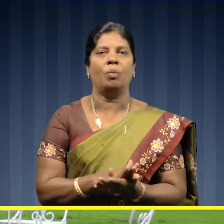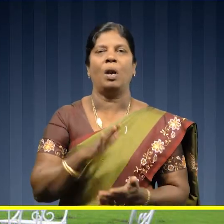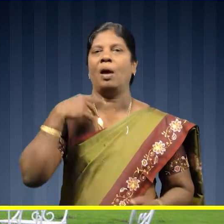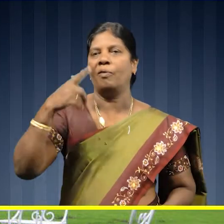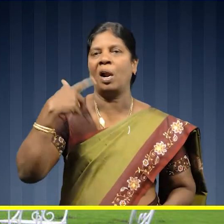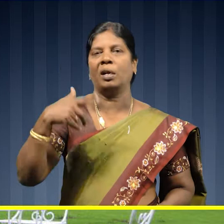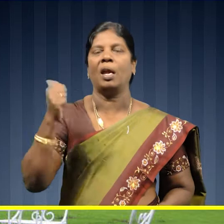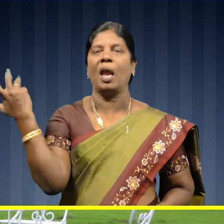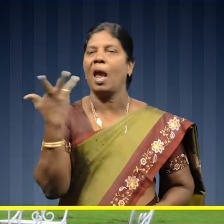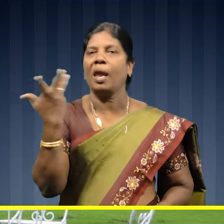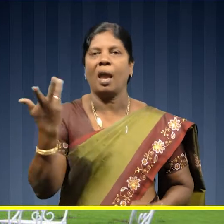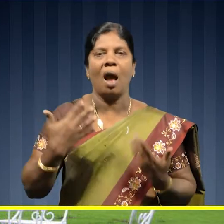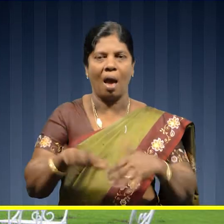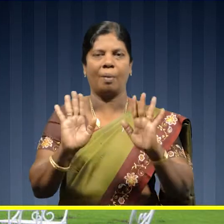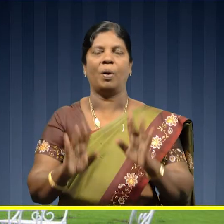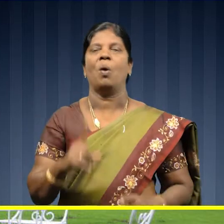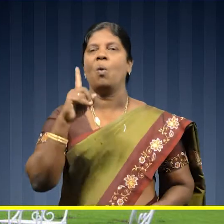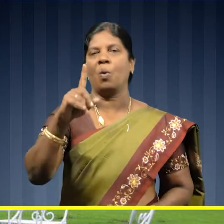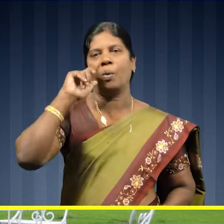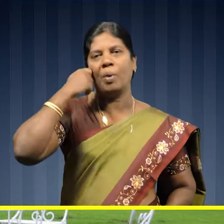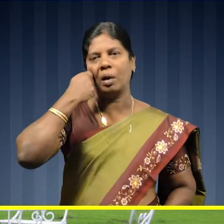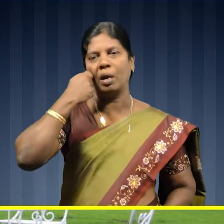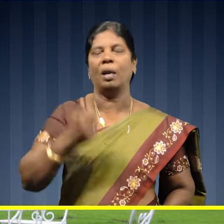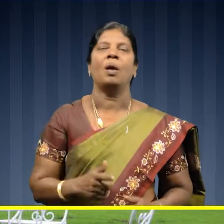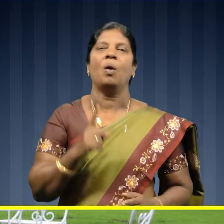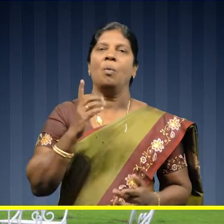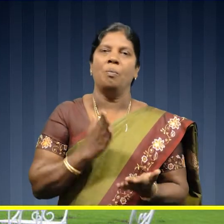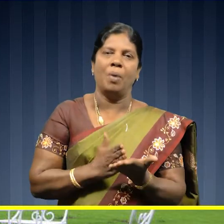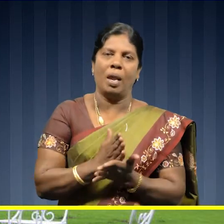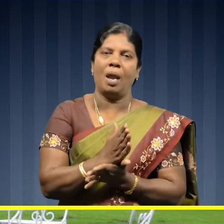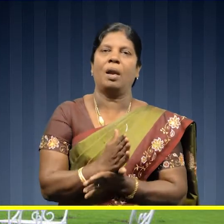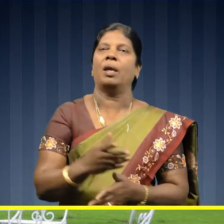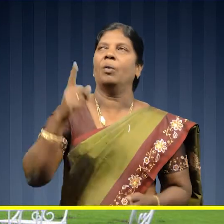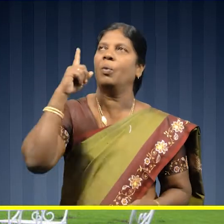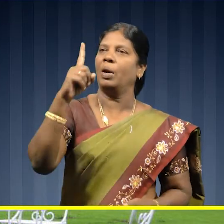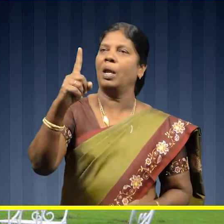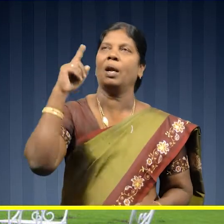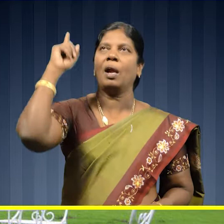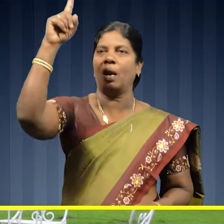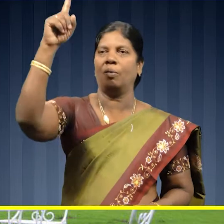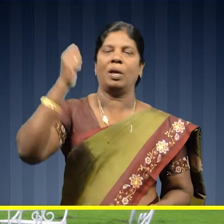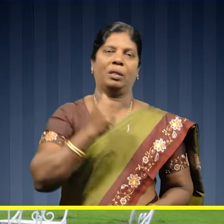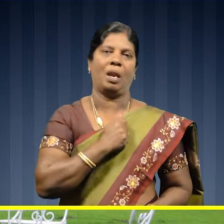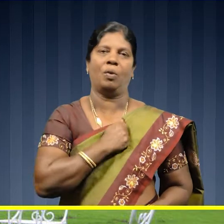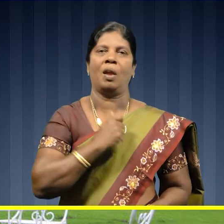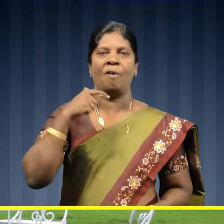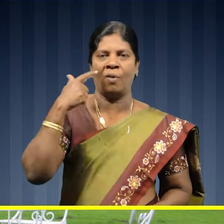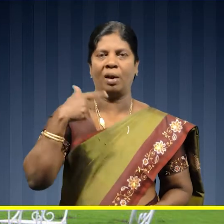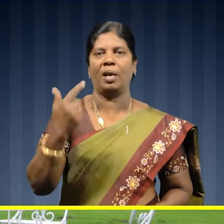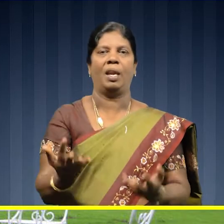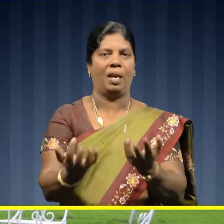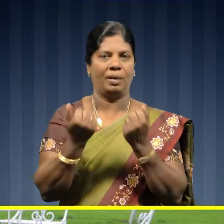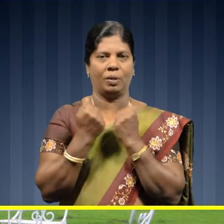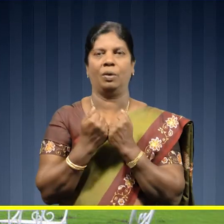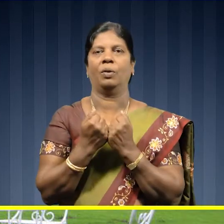அர்த்தமுள்ள வாழ்க்கை எங்கே ஆரம்பிக்கிறது? ஒரு மனிதன் மெய்யான ஒரே கடவுளை தன்